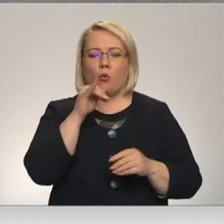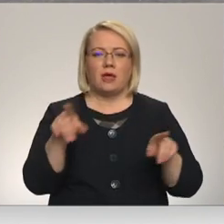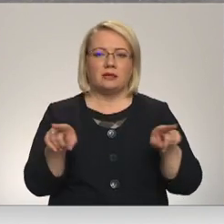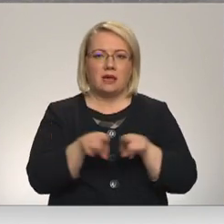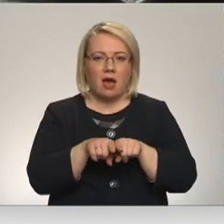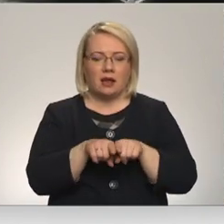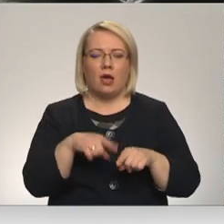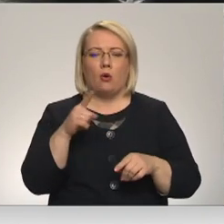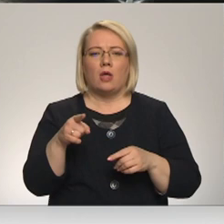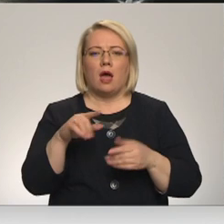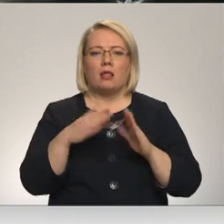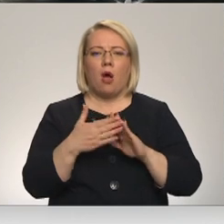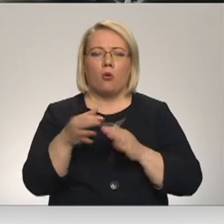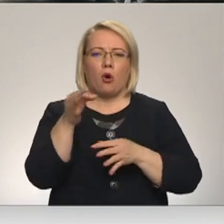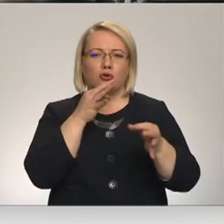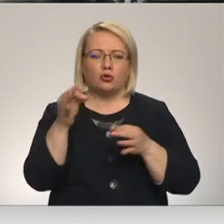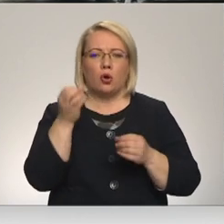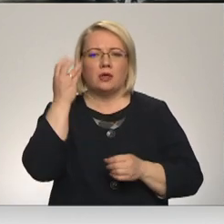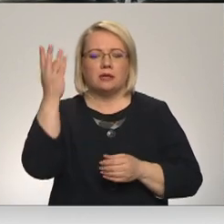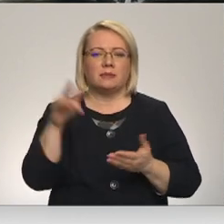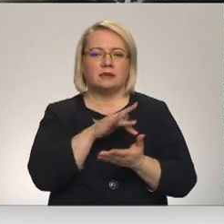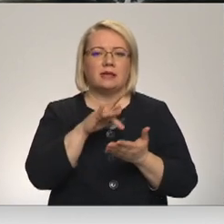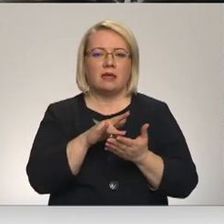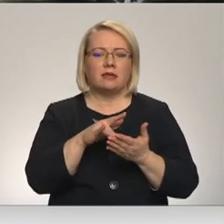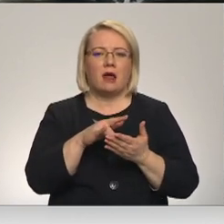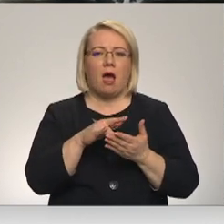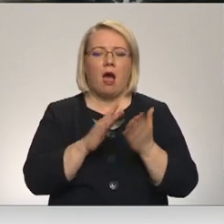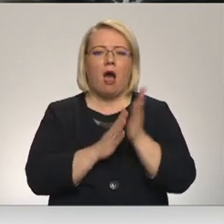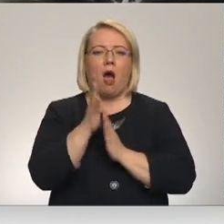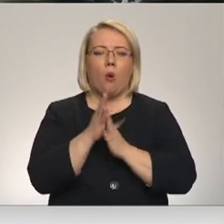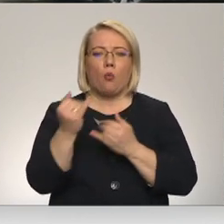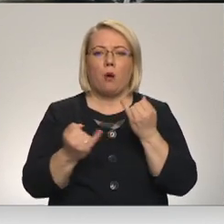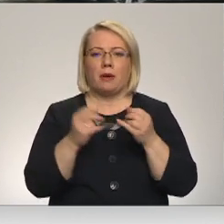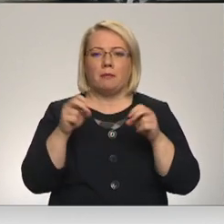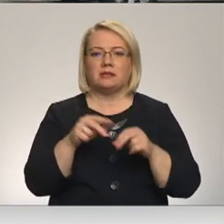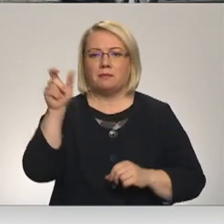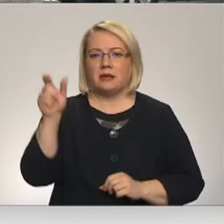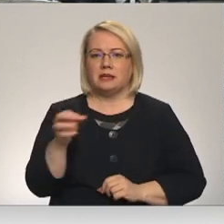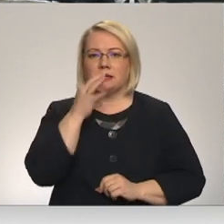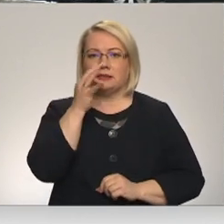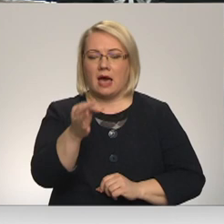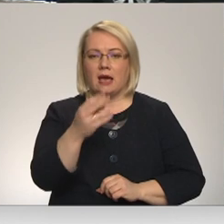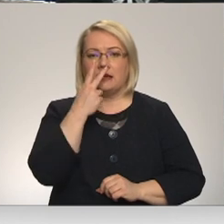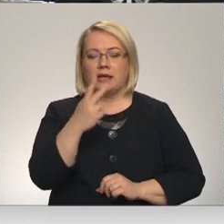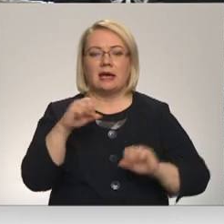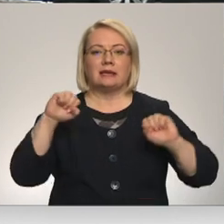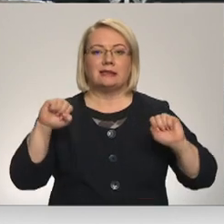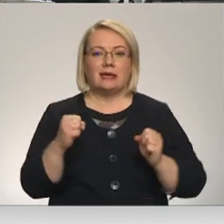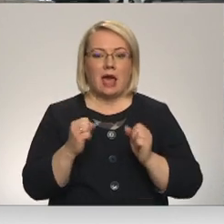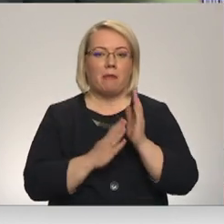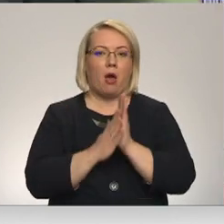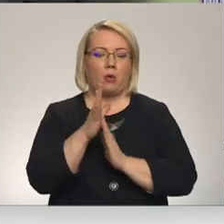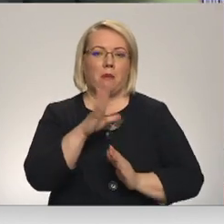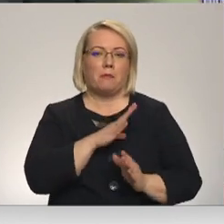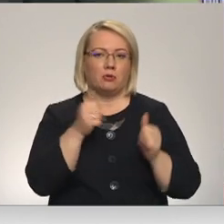lauku konsultācijas un izglītības centra augkopības speciālists teica, ka vismaz pagaidām izskatās, ka ziema ziemājiem bijusi